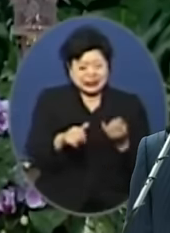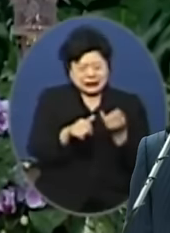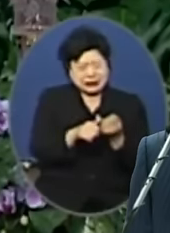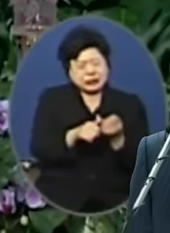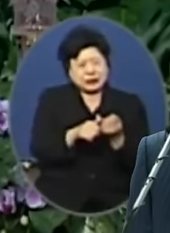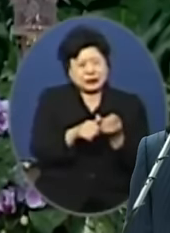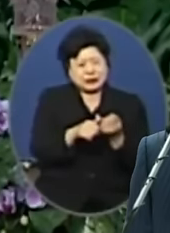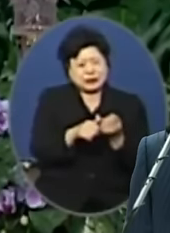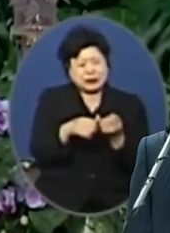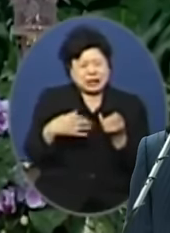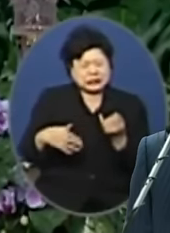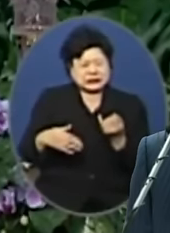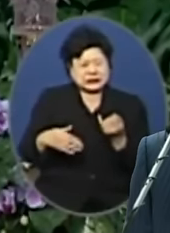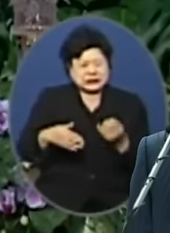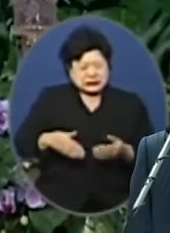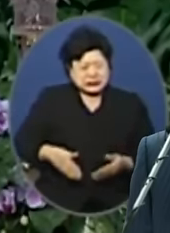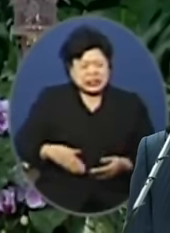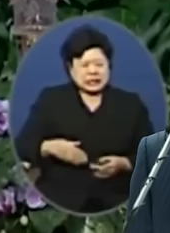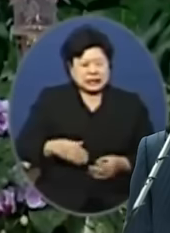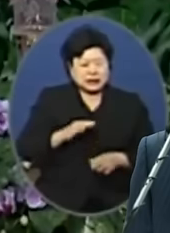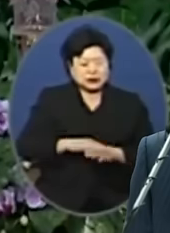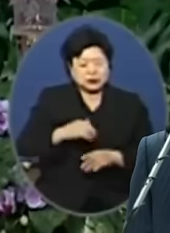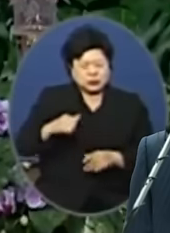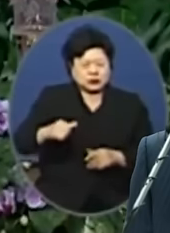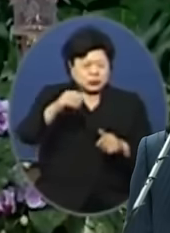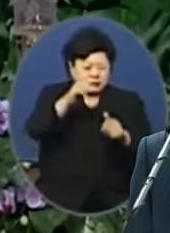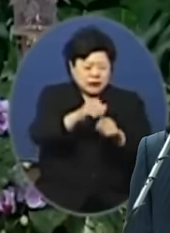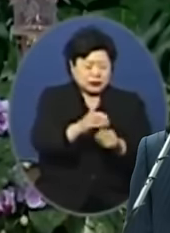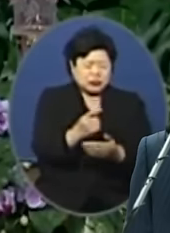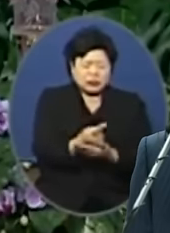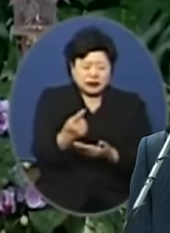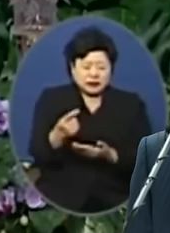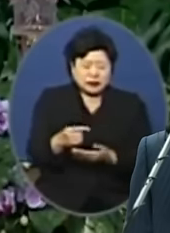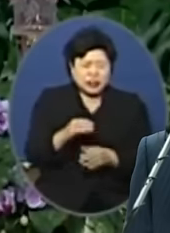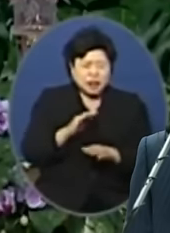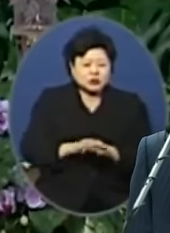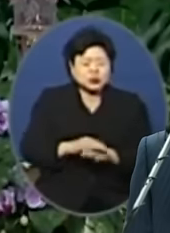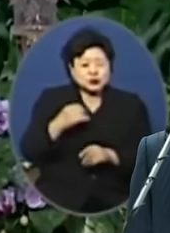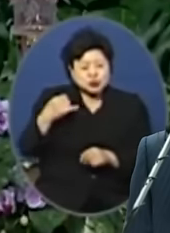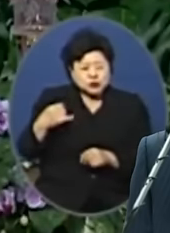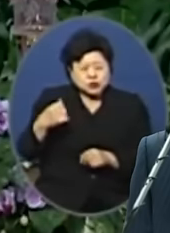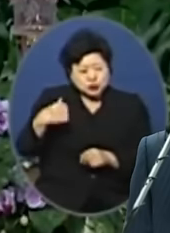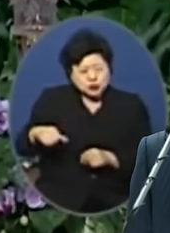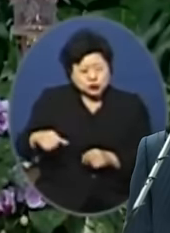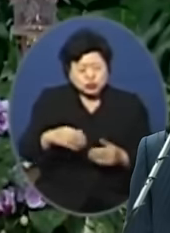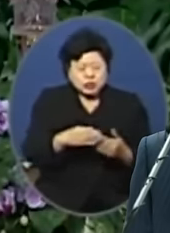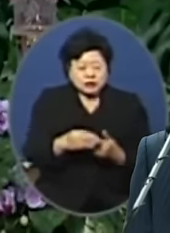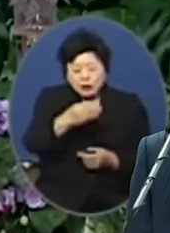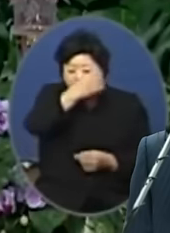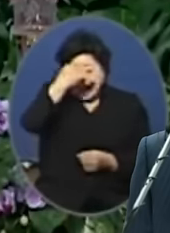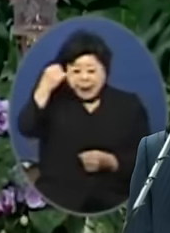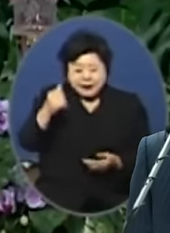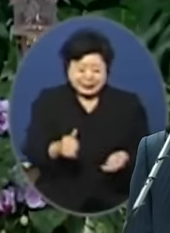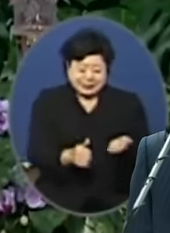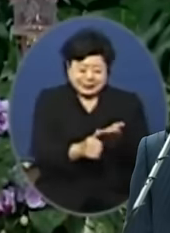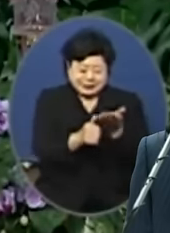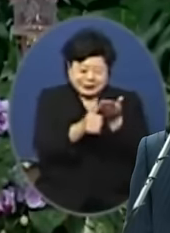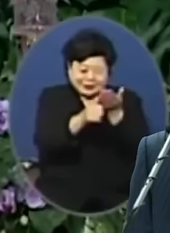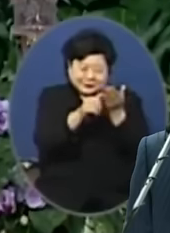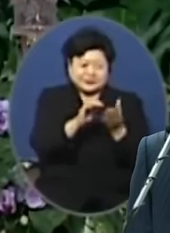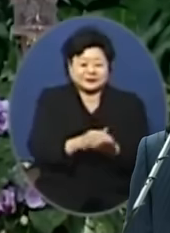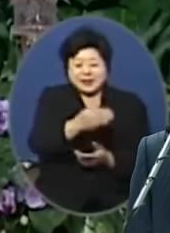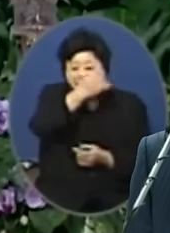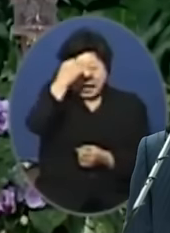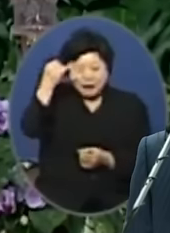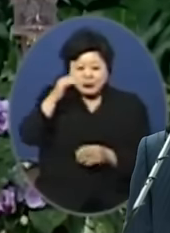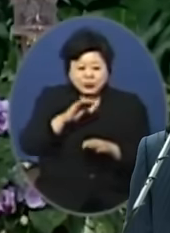않고 낳은 손주를 맡기고 떠나버렸었으니까 그 손주를 데리고 할머니가 이제 키웁니다. 그